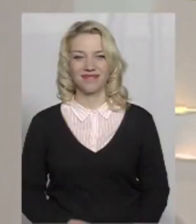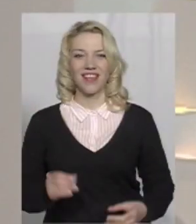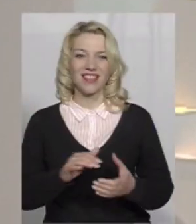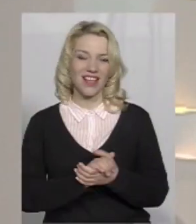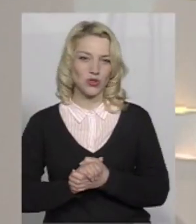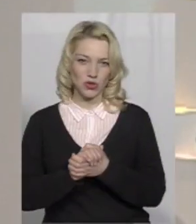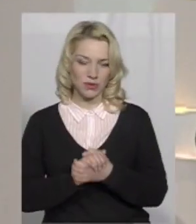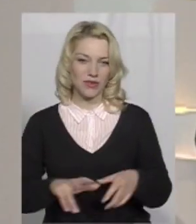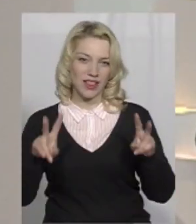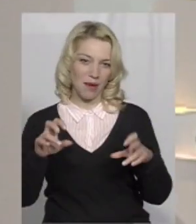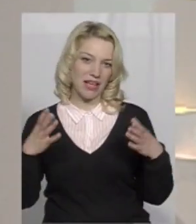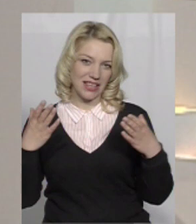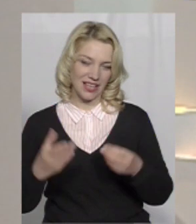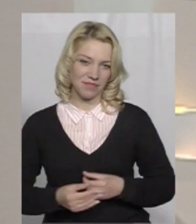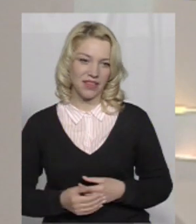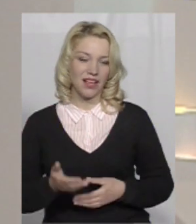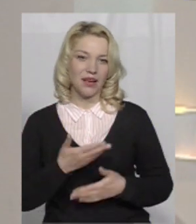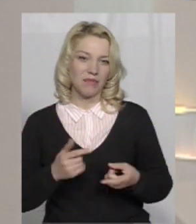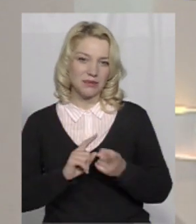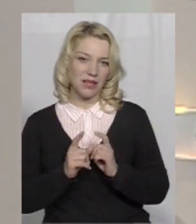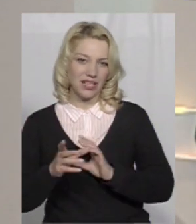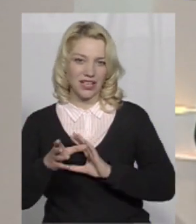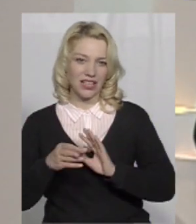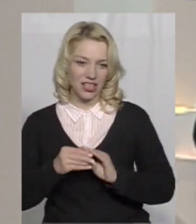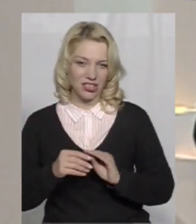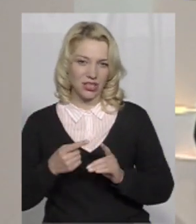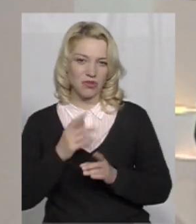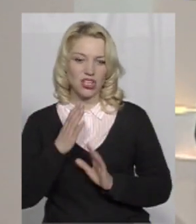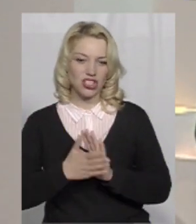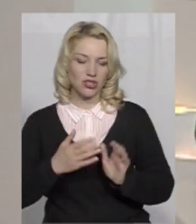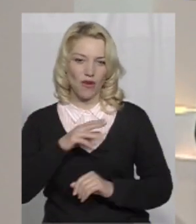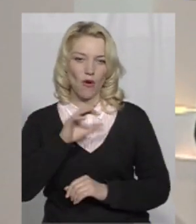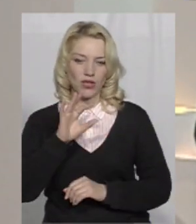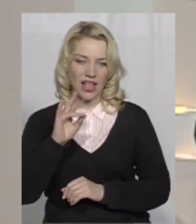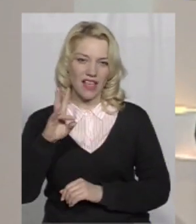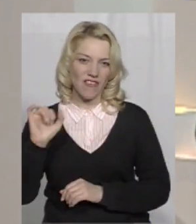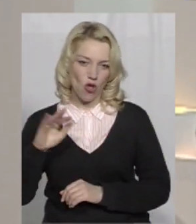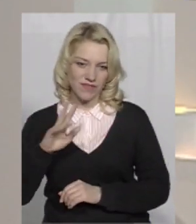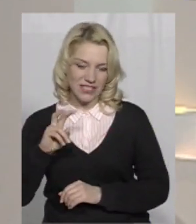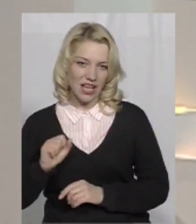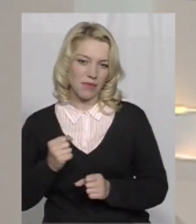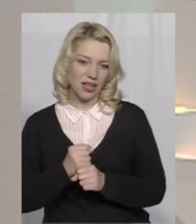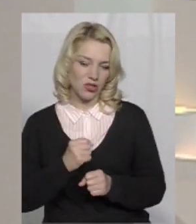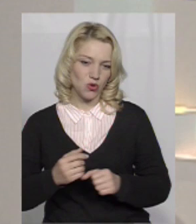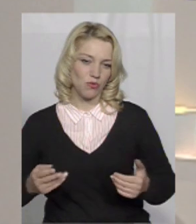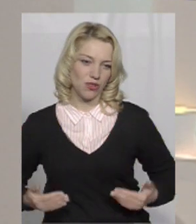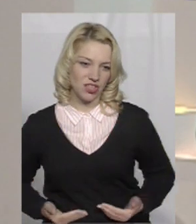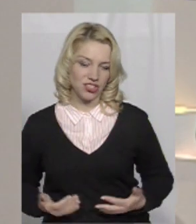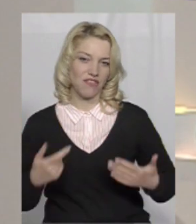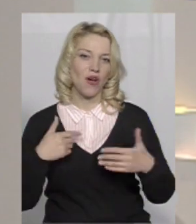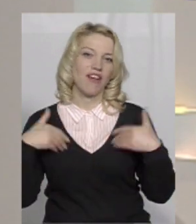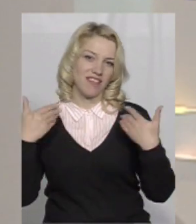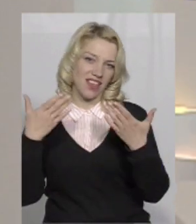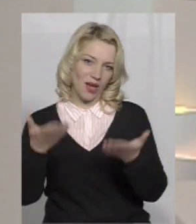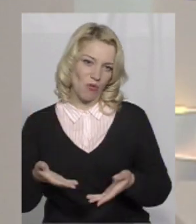На Суспільному тема дня. Ми з перекладачкою на жестову мову Оксаною Фіновською працюємо наживо. Вітаємо